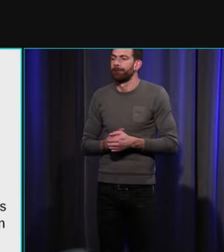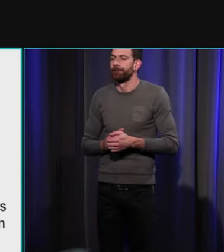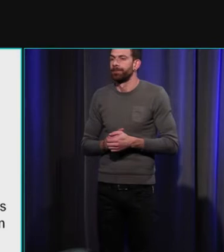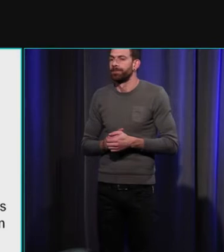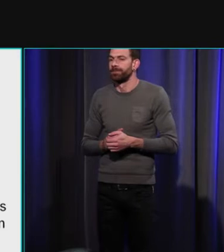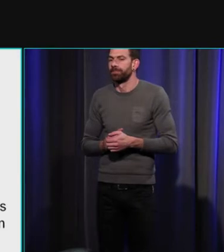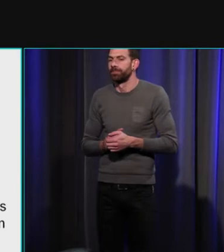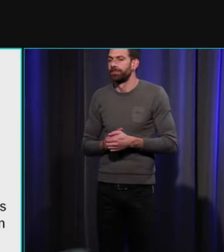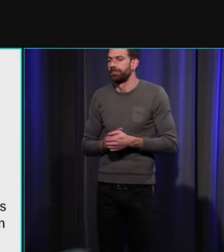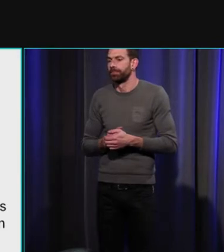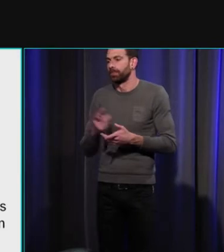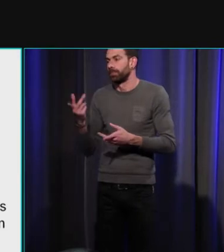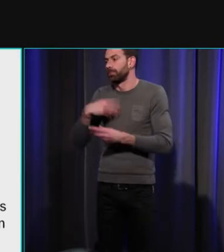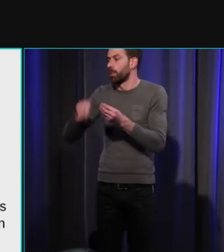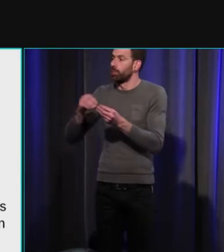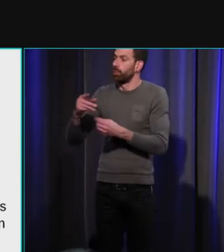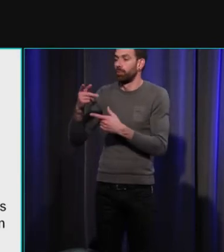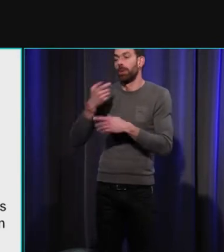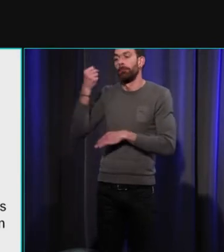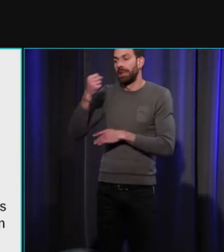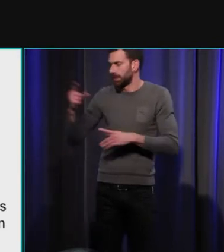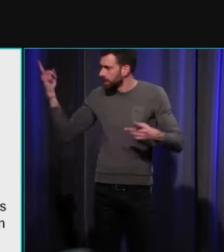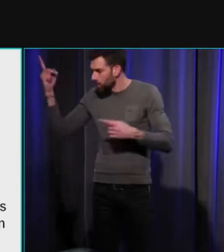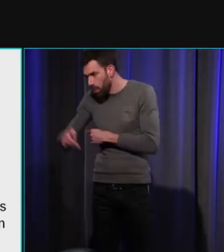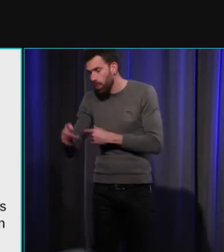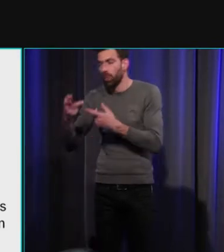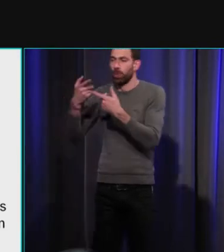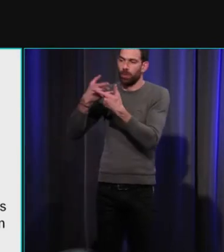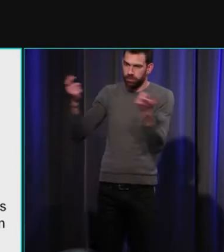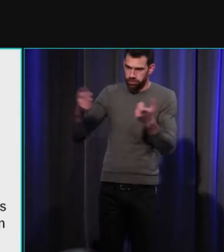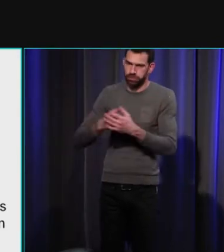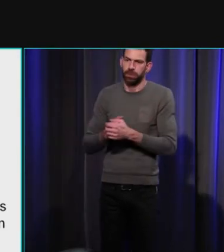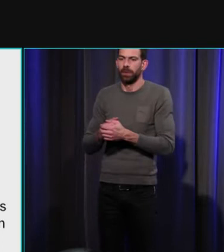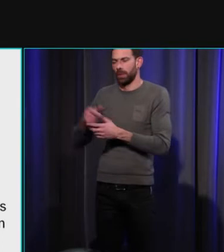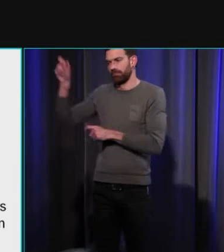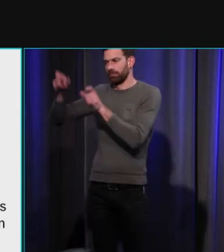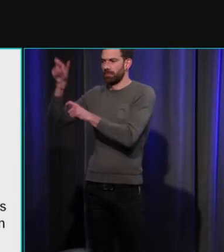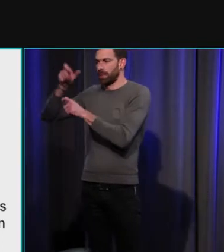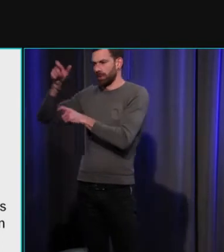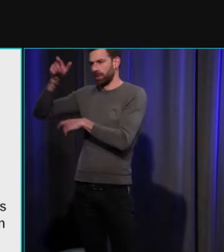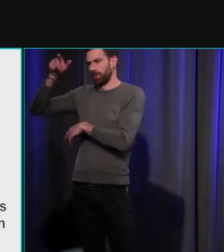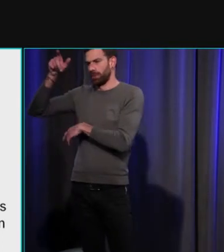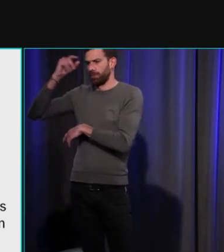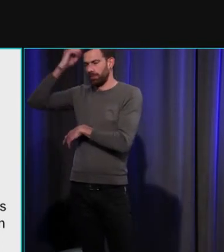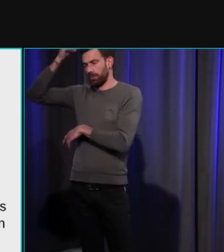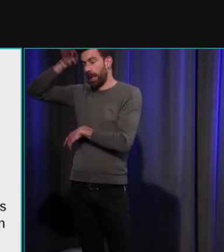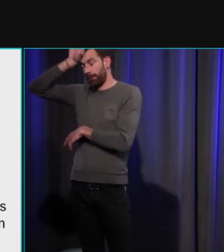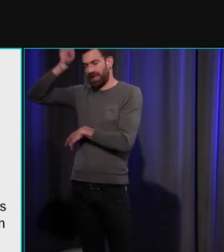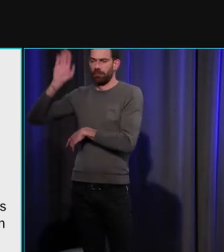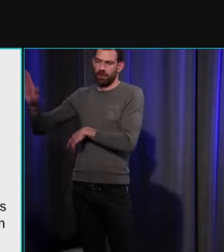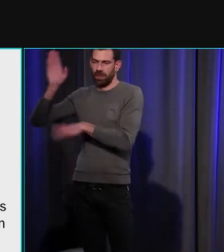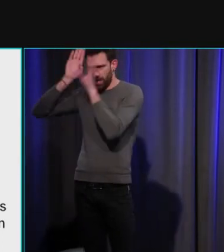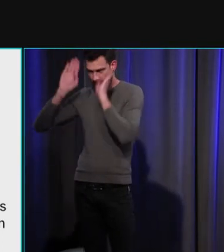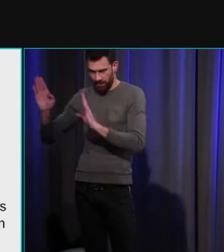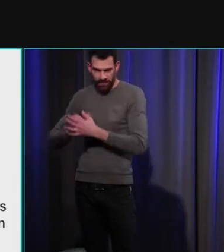le pèlerinage en forme en tout cas certains fatimides elle empêche les fatimides sont les émirs d'égypte donc ils empêchent les chrétiens